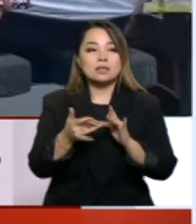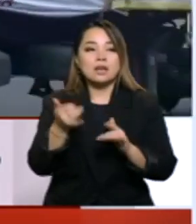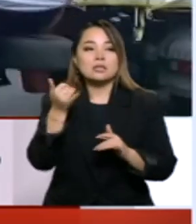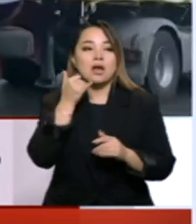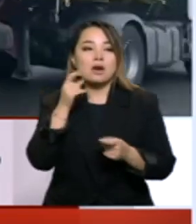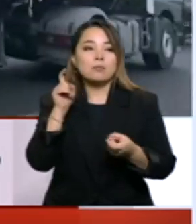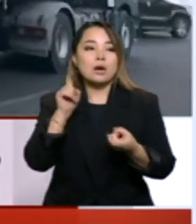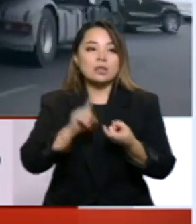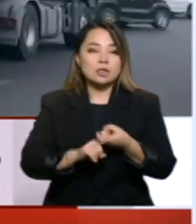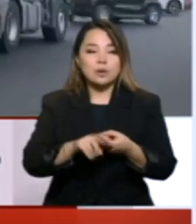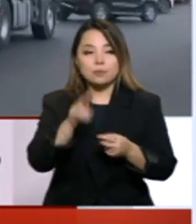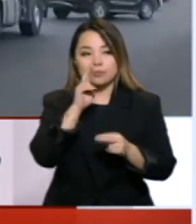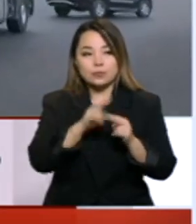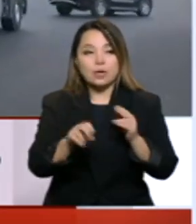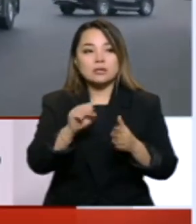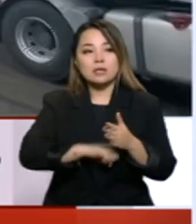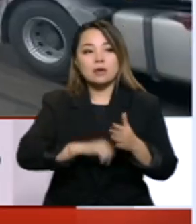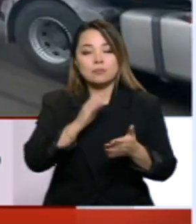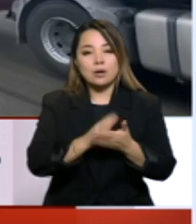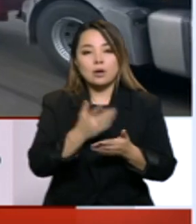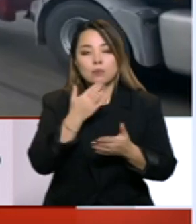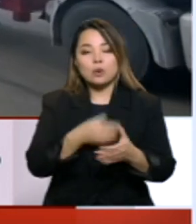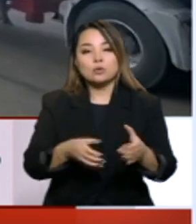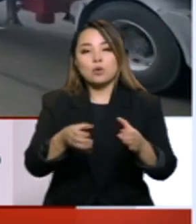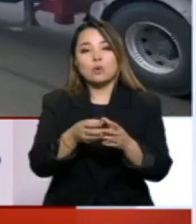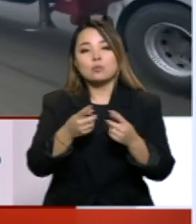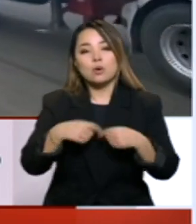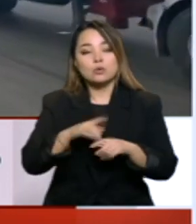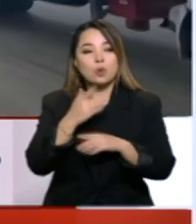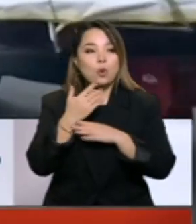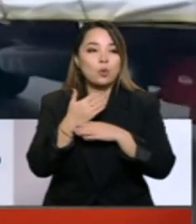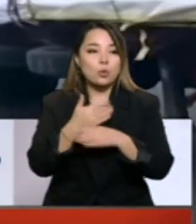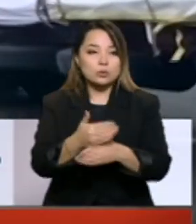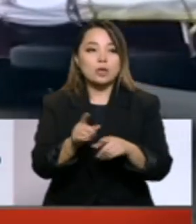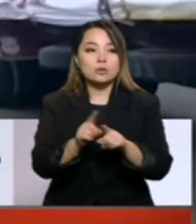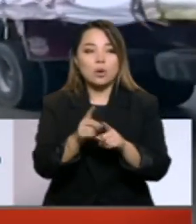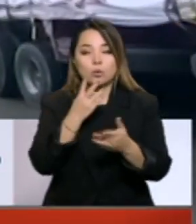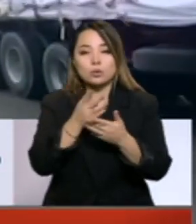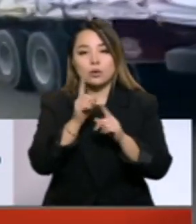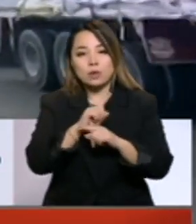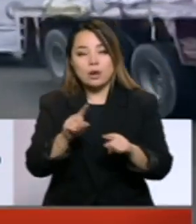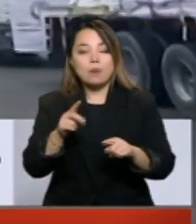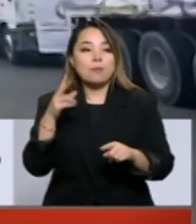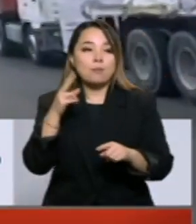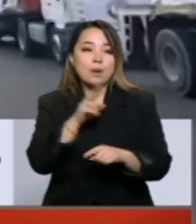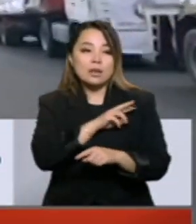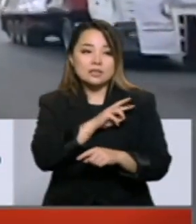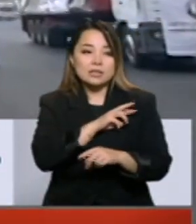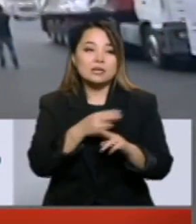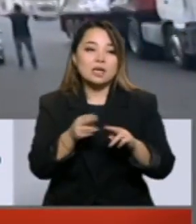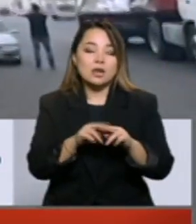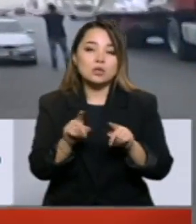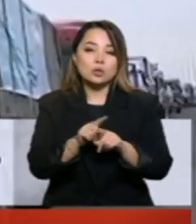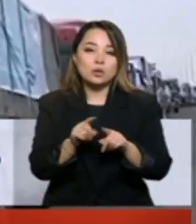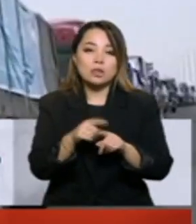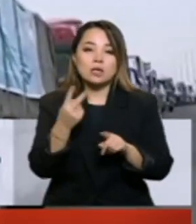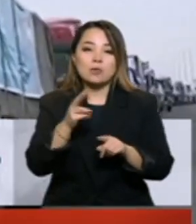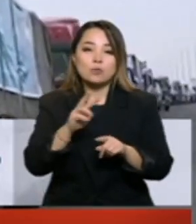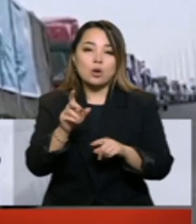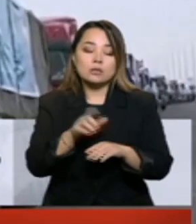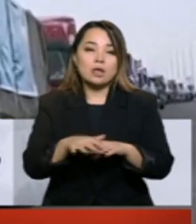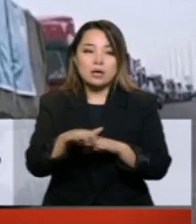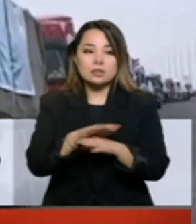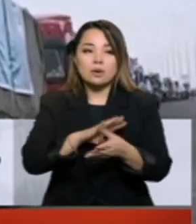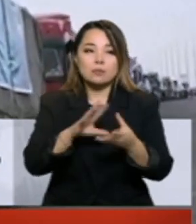телефон байланысының үзілуі себеп. Біріккен ұлттар ұйымы қолдау көрсетілмесе, палестиналық анклавтағы 2 миллионнан астам